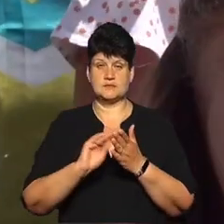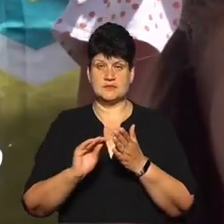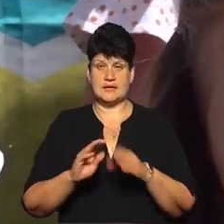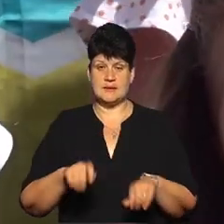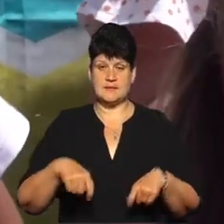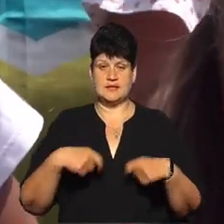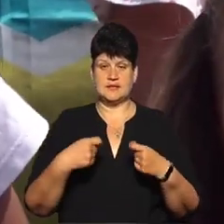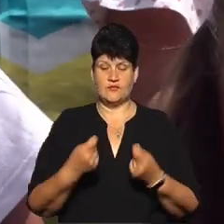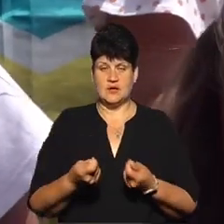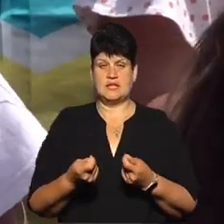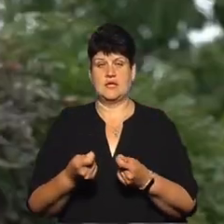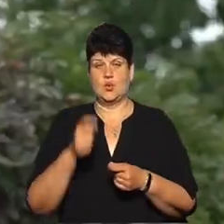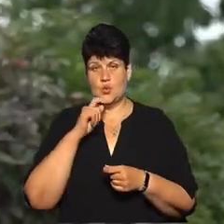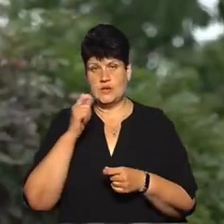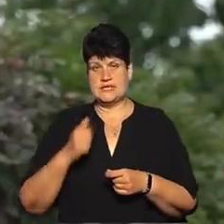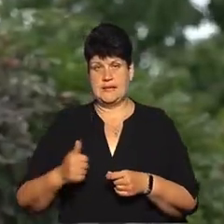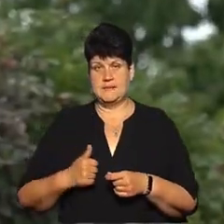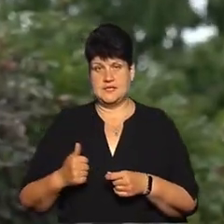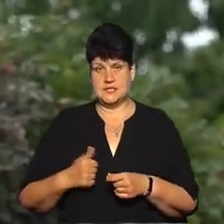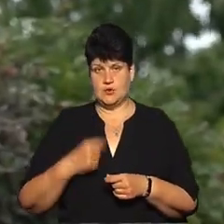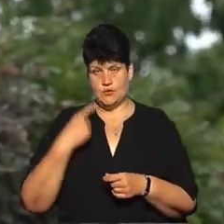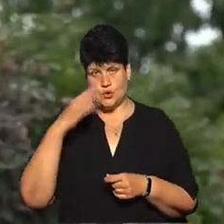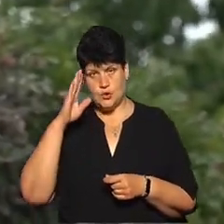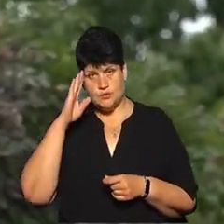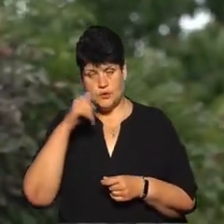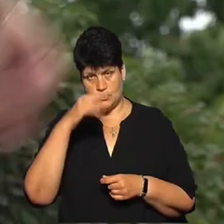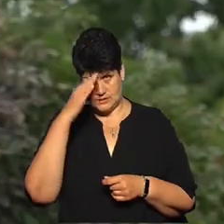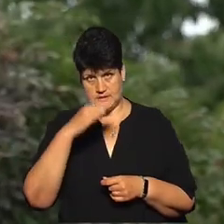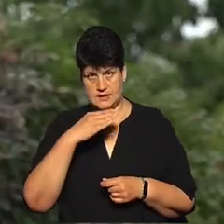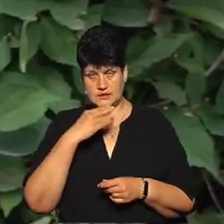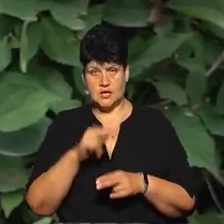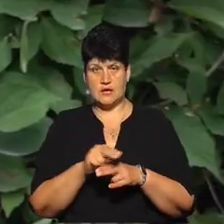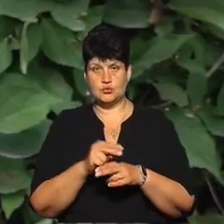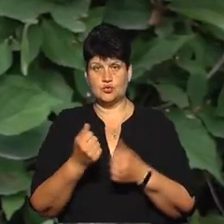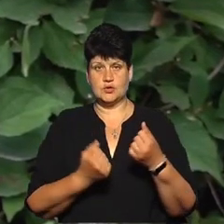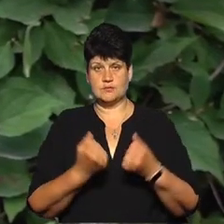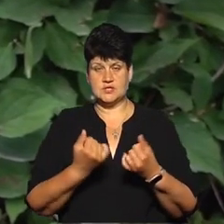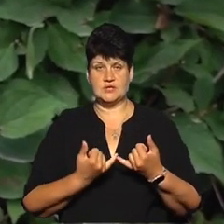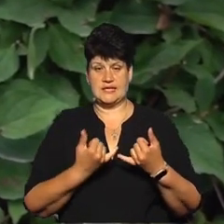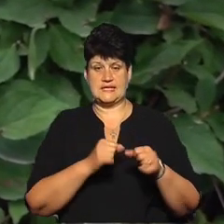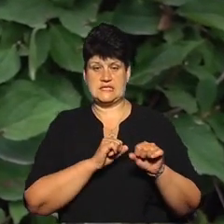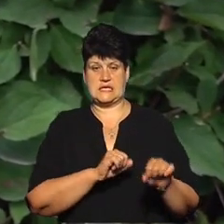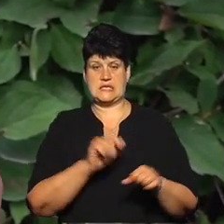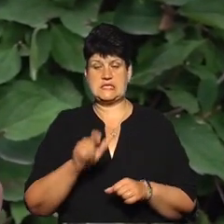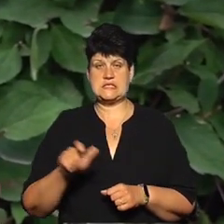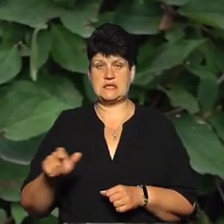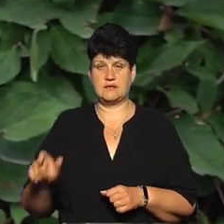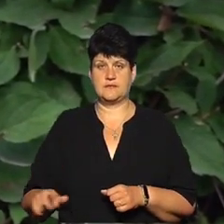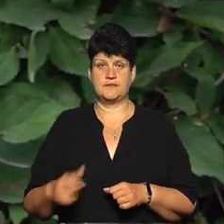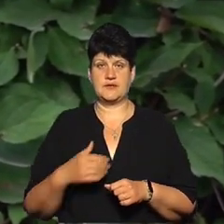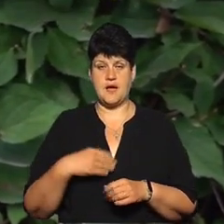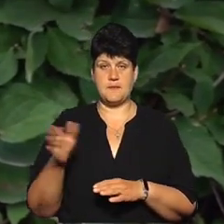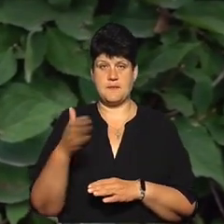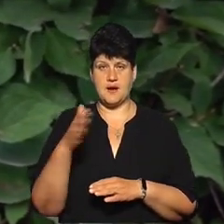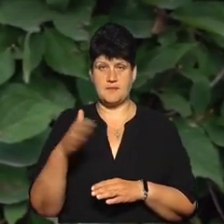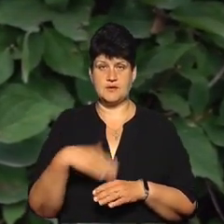передової українські бійці, розповів хлопець. Його батько ремонтує машини для захисників. Я махав прапором, я спиняв